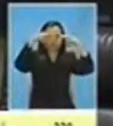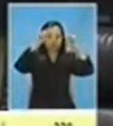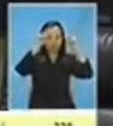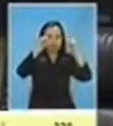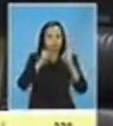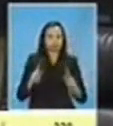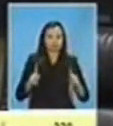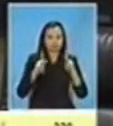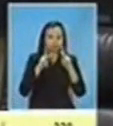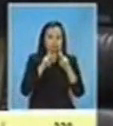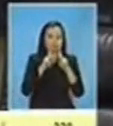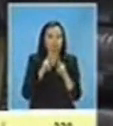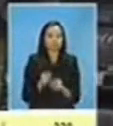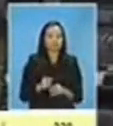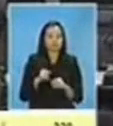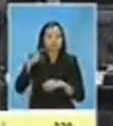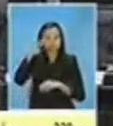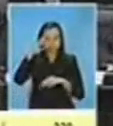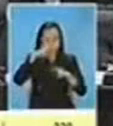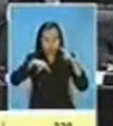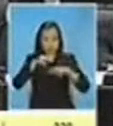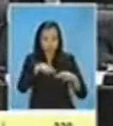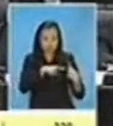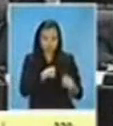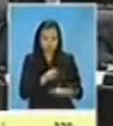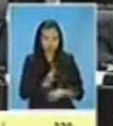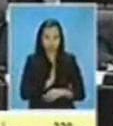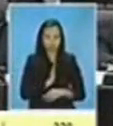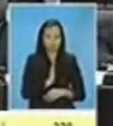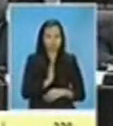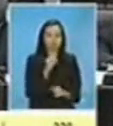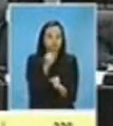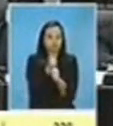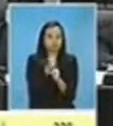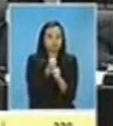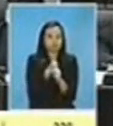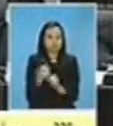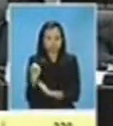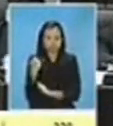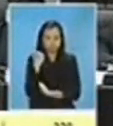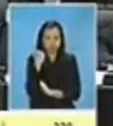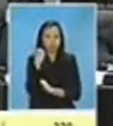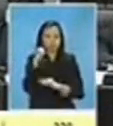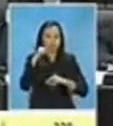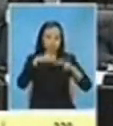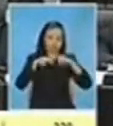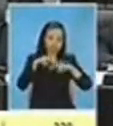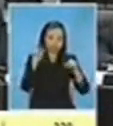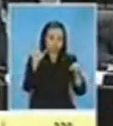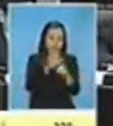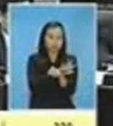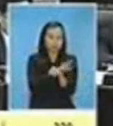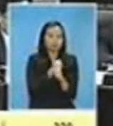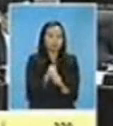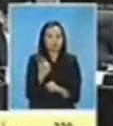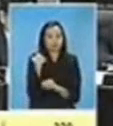ไต่สวนเพื่อแสวงหาข้อมูลหลักฐานแม้นต้องการให้เกิดความรวดเร็วในขบวนการก็ไม่ควร